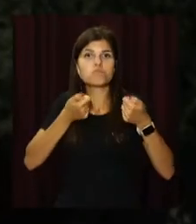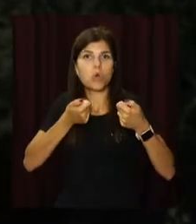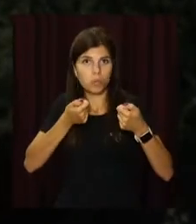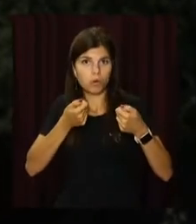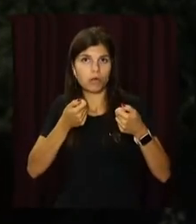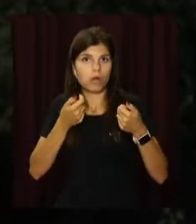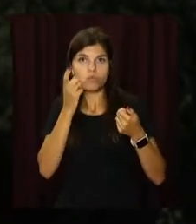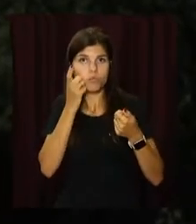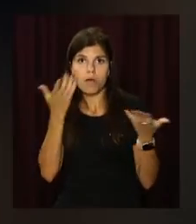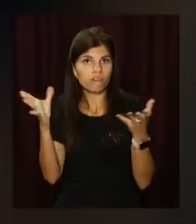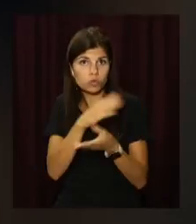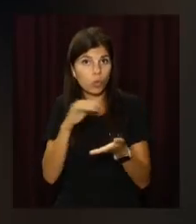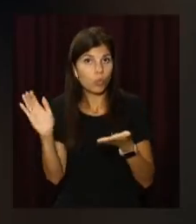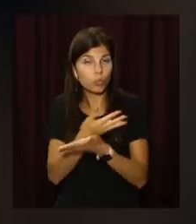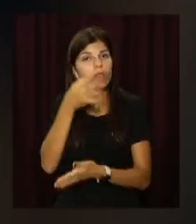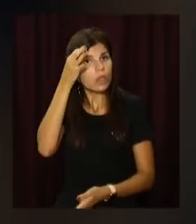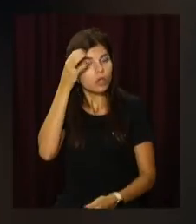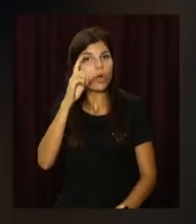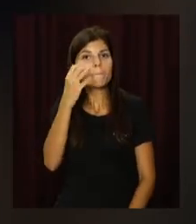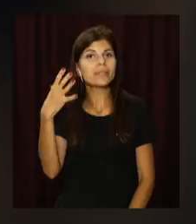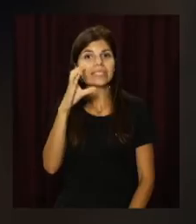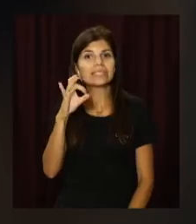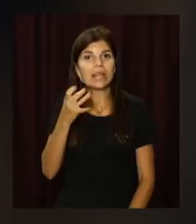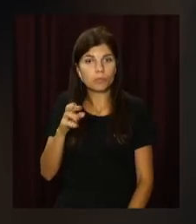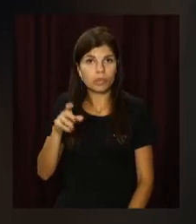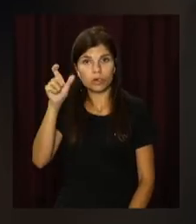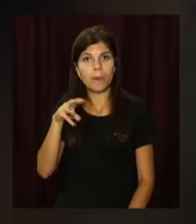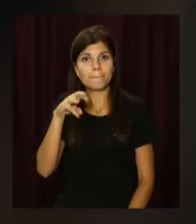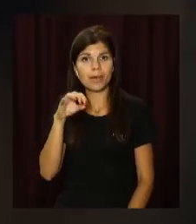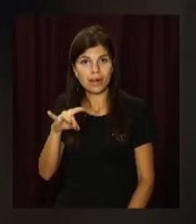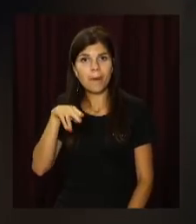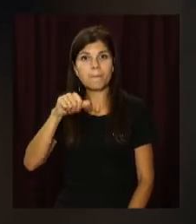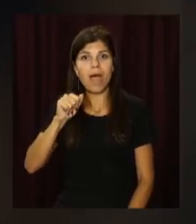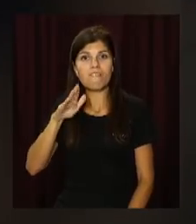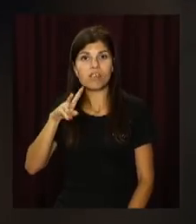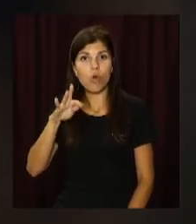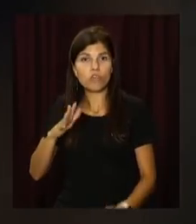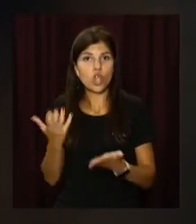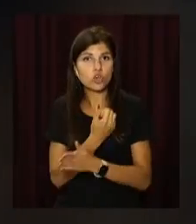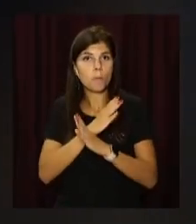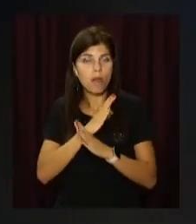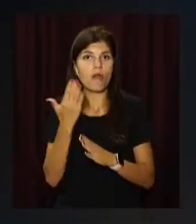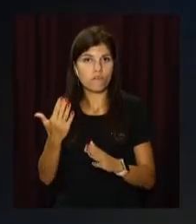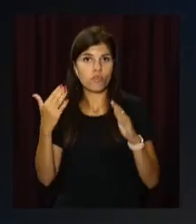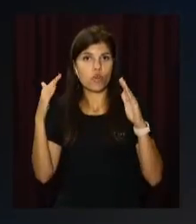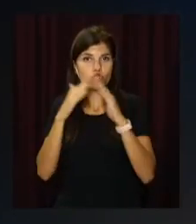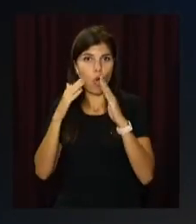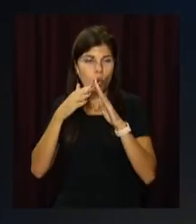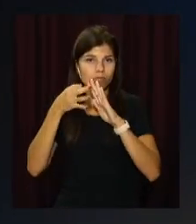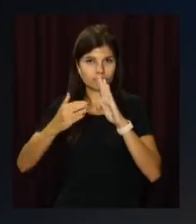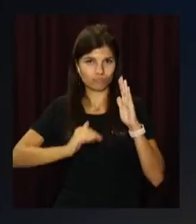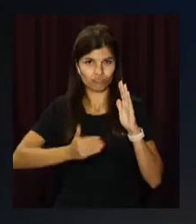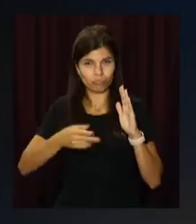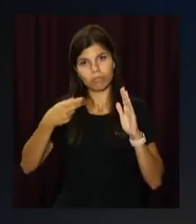серпня очільника Кривого Рогу Костянтина Павлова знайшли мертвим у його заміському будинку. З камер відеоспостереження видно, що